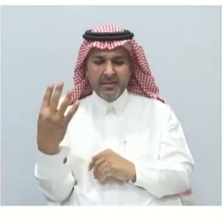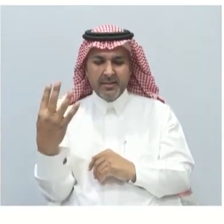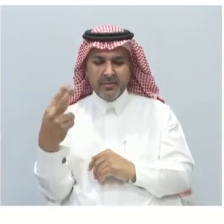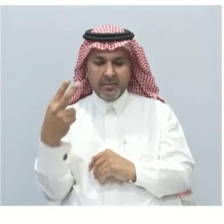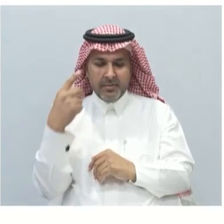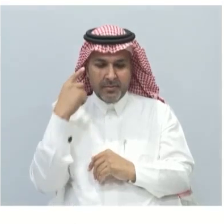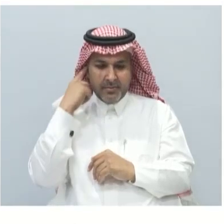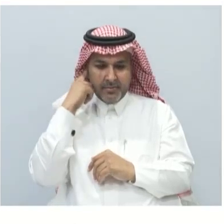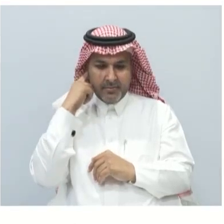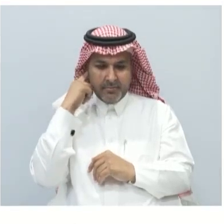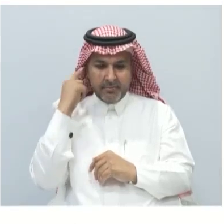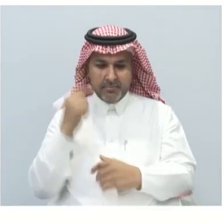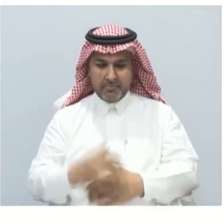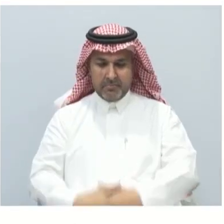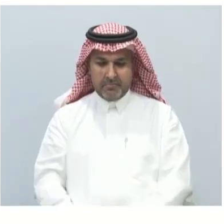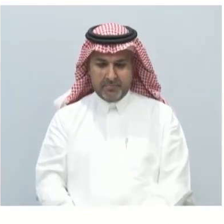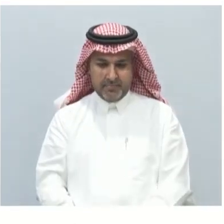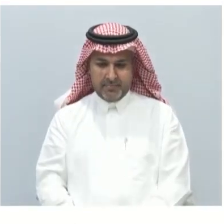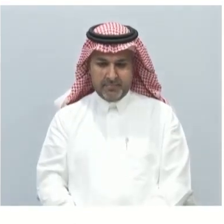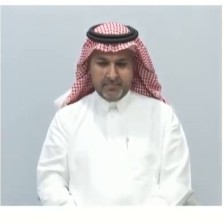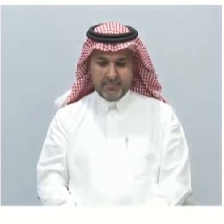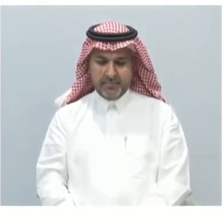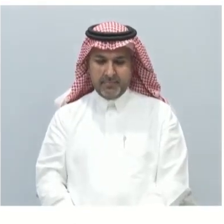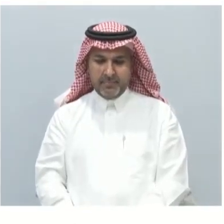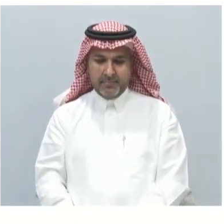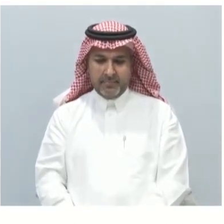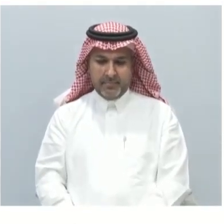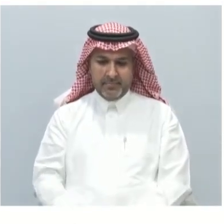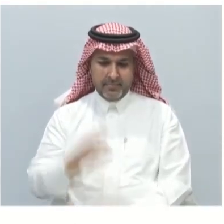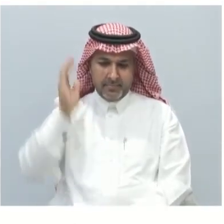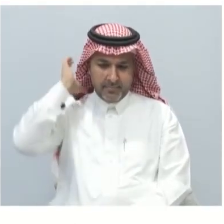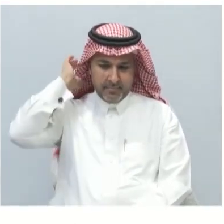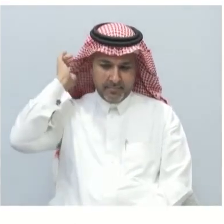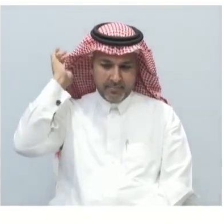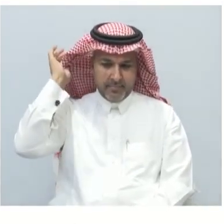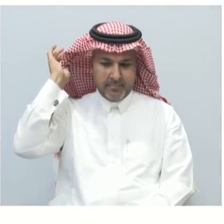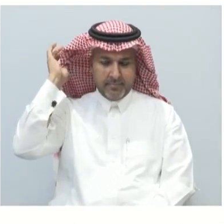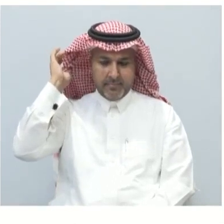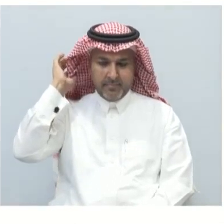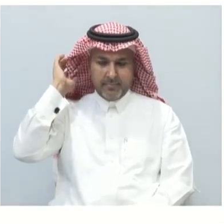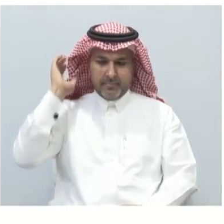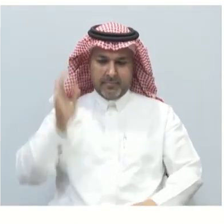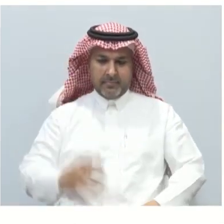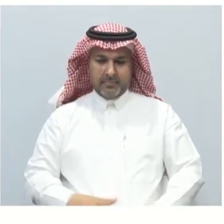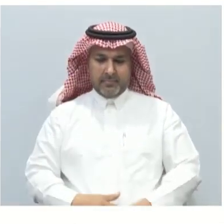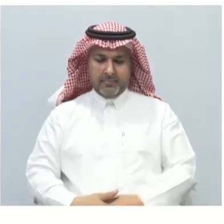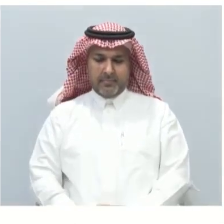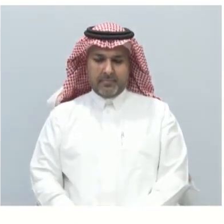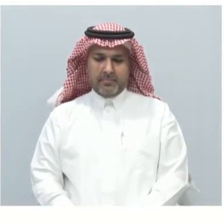بهذا الشكل لاحظنا انه ساوى خمسه فاصله اثنين خمسه فاصله اثنين تقريبا